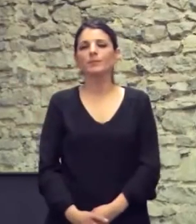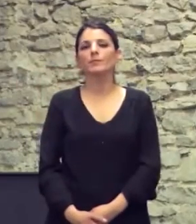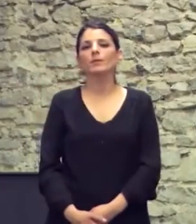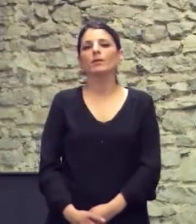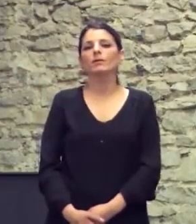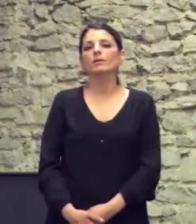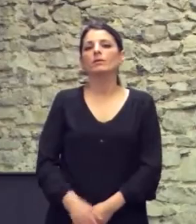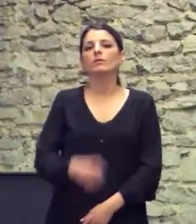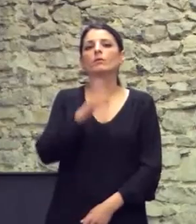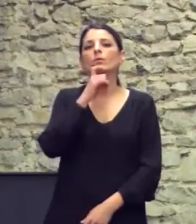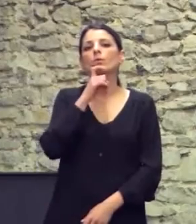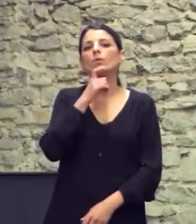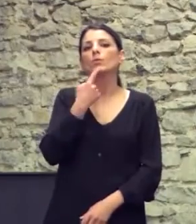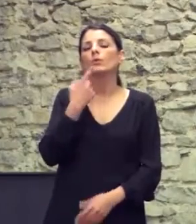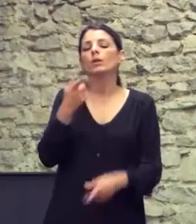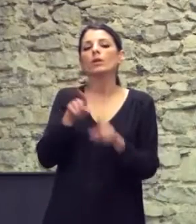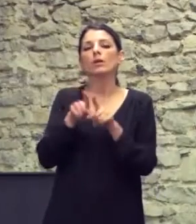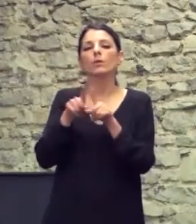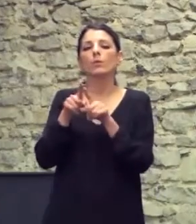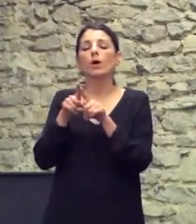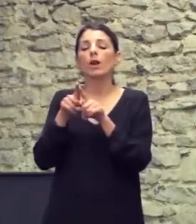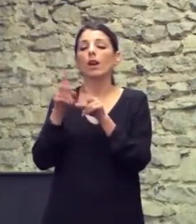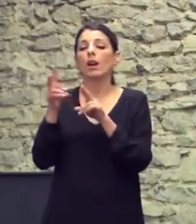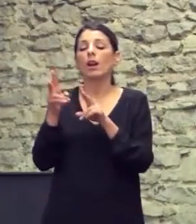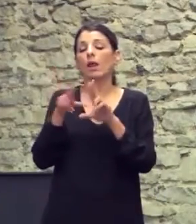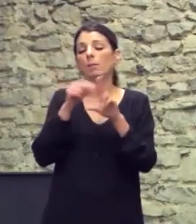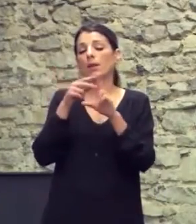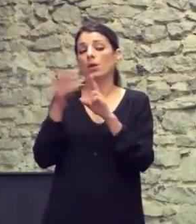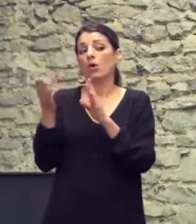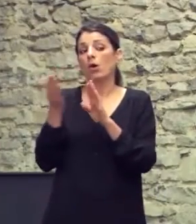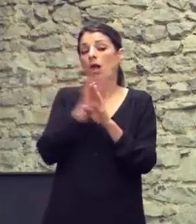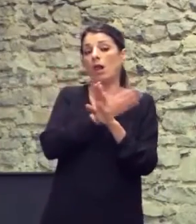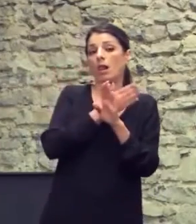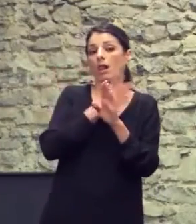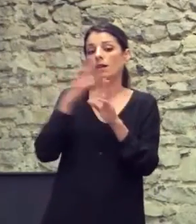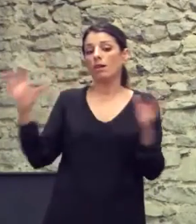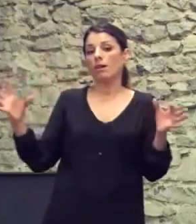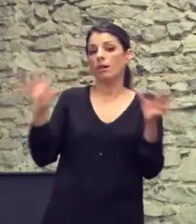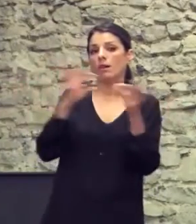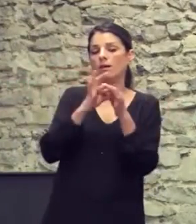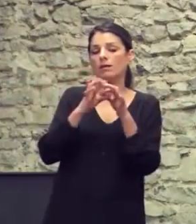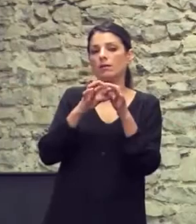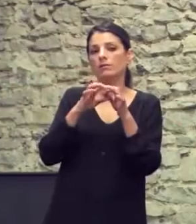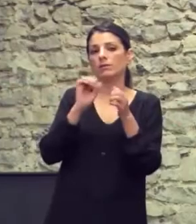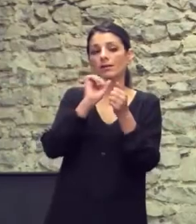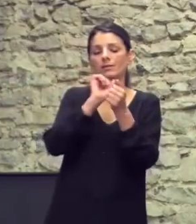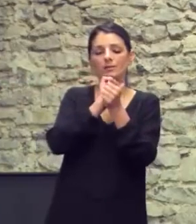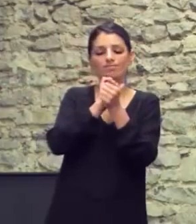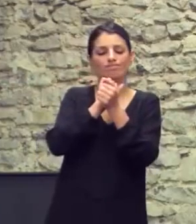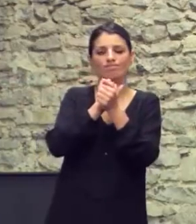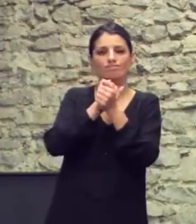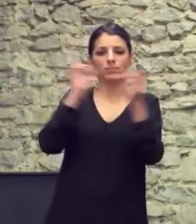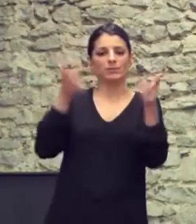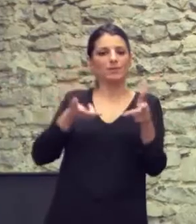Nola esaten duen, ez, aurreko bideoarekin lotzen baldin badugu, nola kartzela hortaz hitz egiten ari da, eta kartzela hori ez